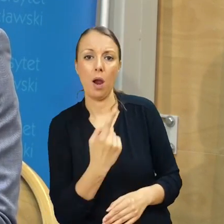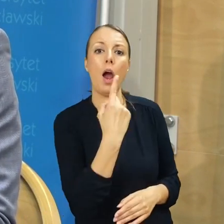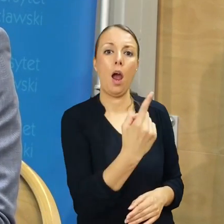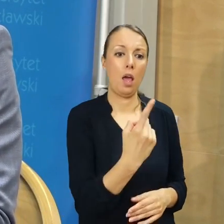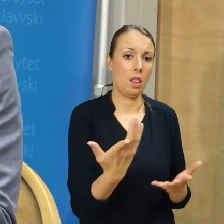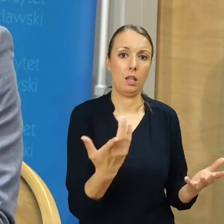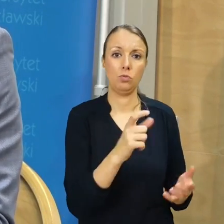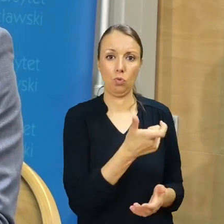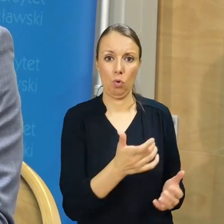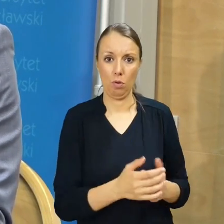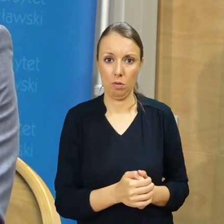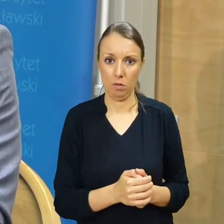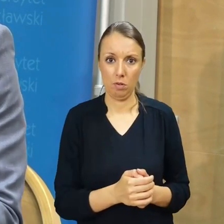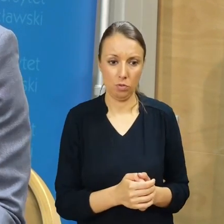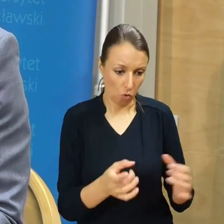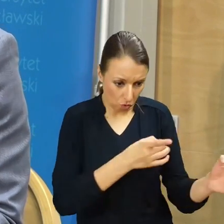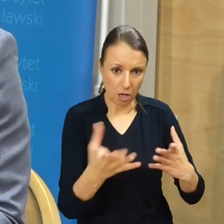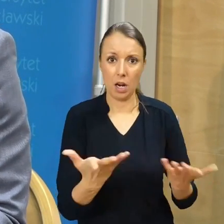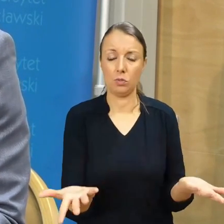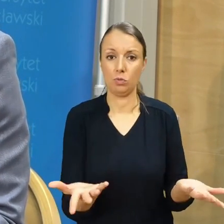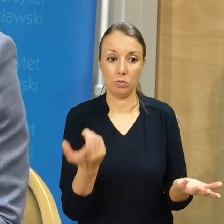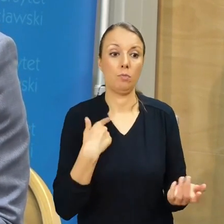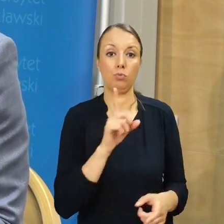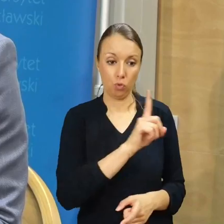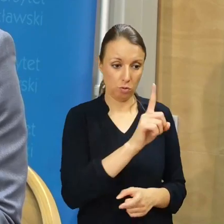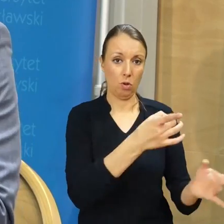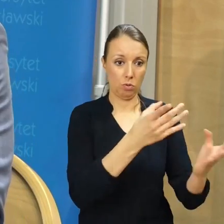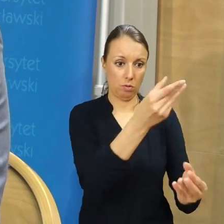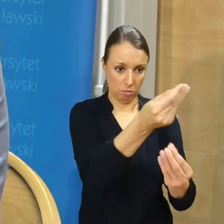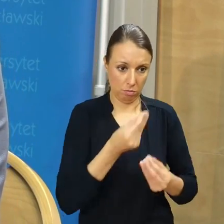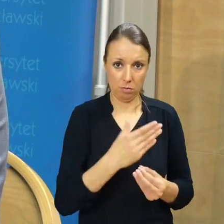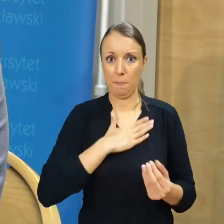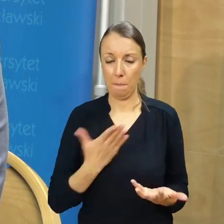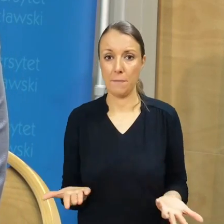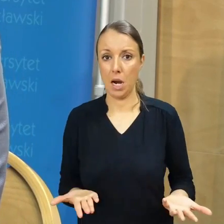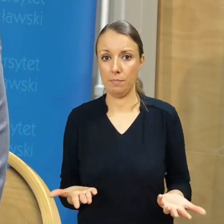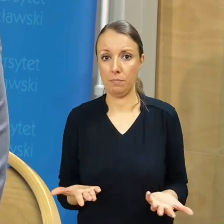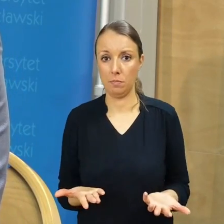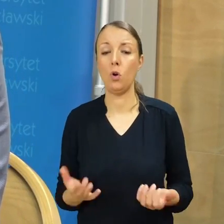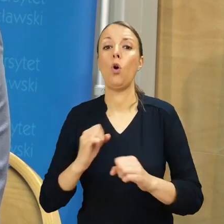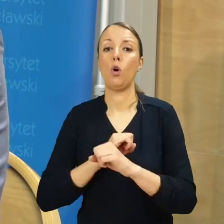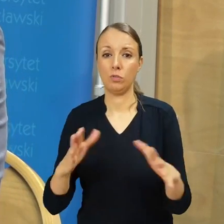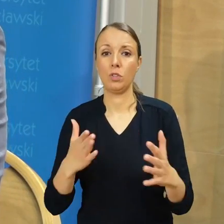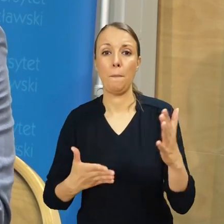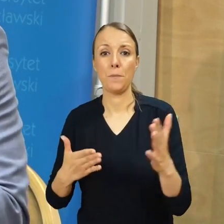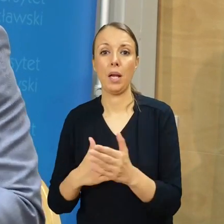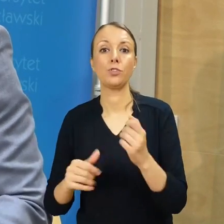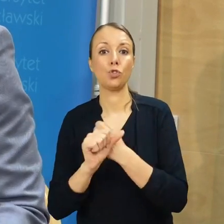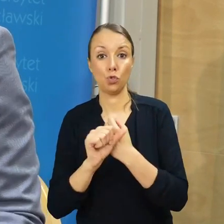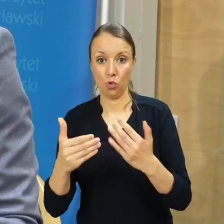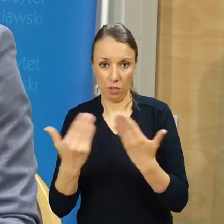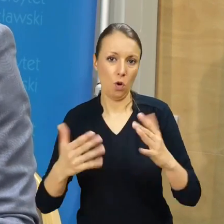zbędnej zwłoki natychmiast, czyli od ręki. Przychodzę i wychodzę z decyzją wydaną. Oczywiście maksymalnie 60 dni, ale teraz jeżeli